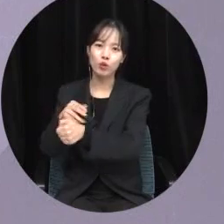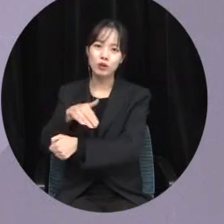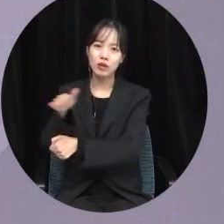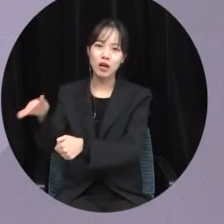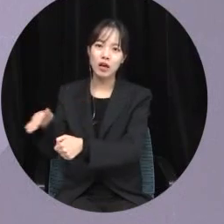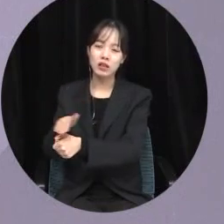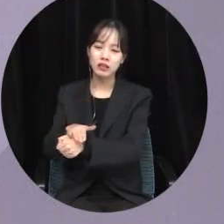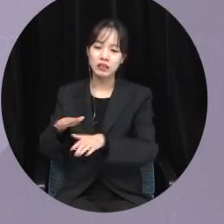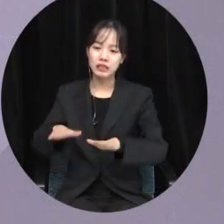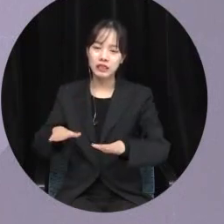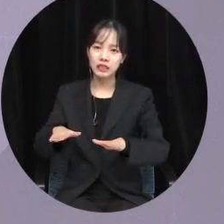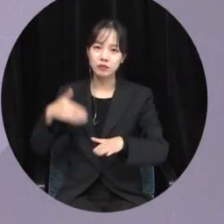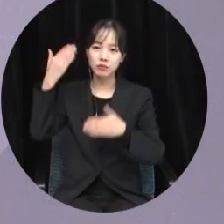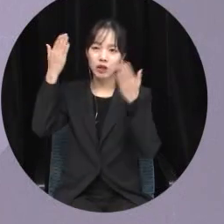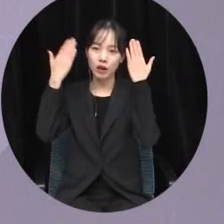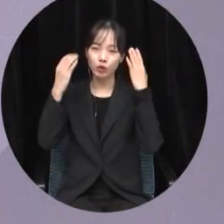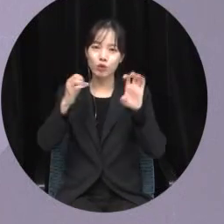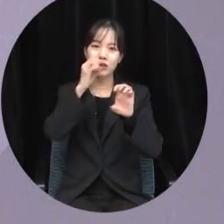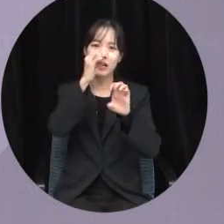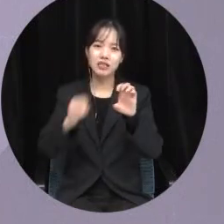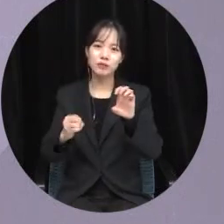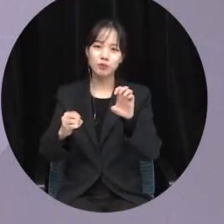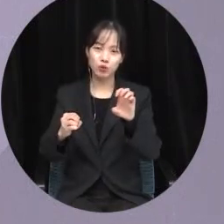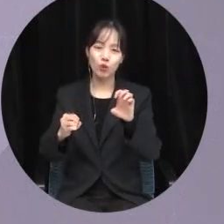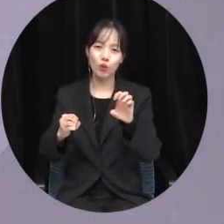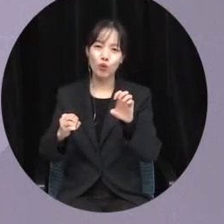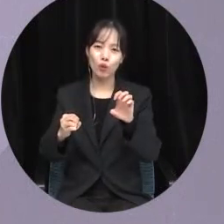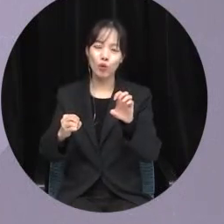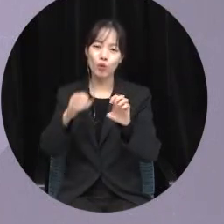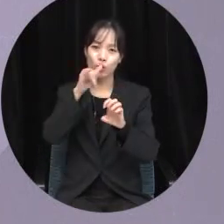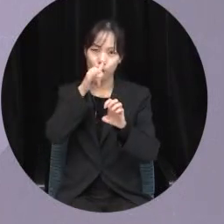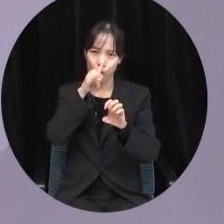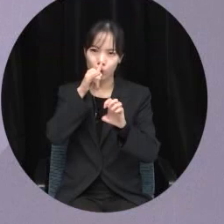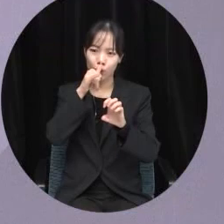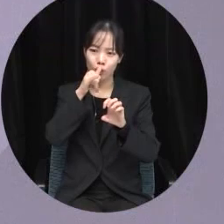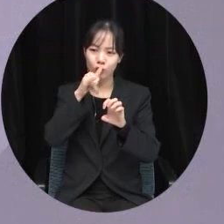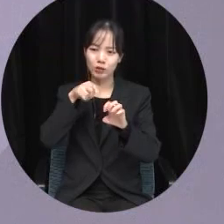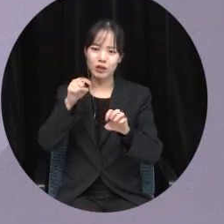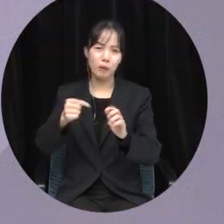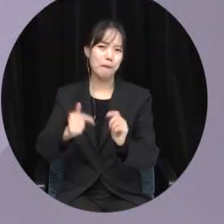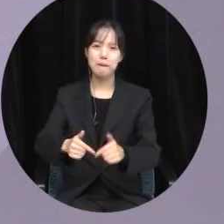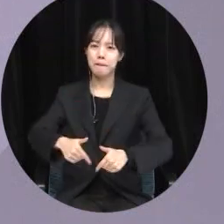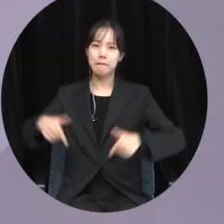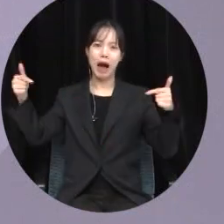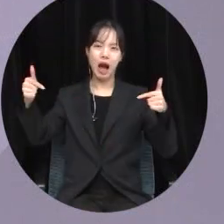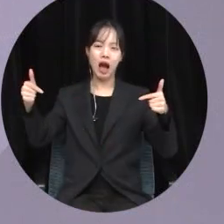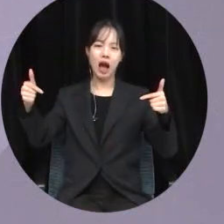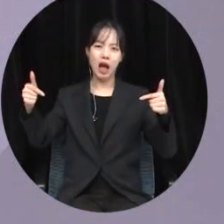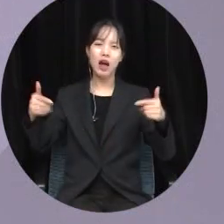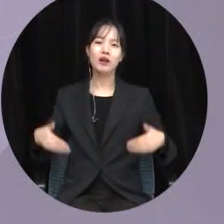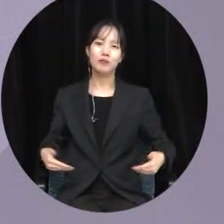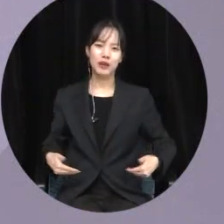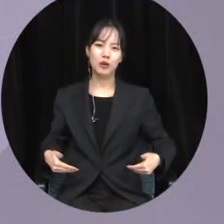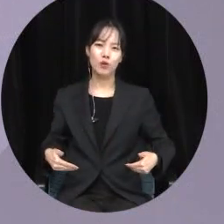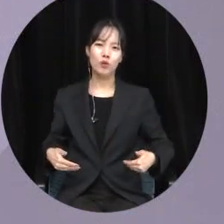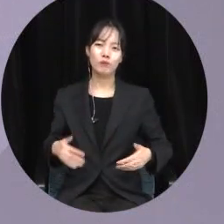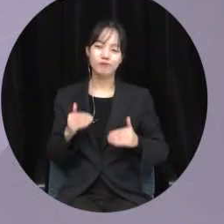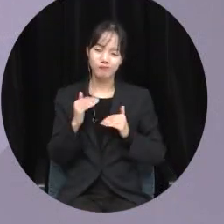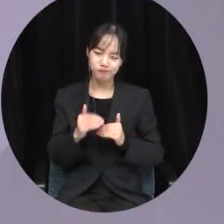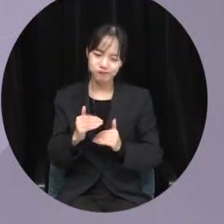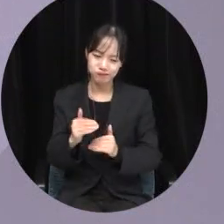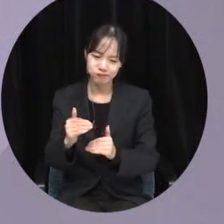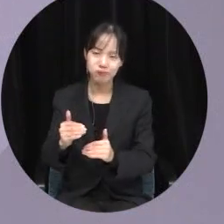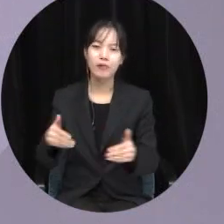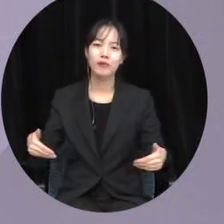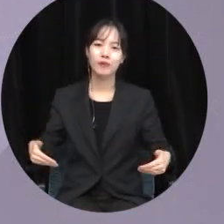한 40% 정도 배정되어 있는데 이것을 대폭 늘리는 계획을 차근차근 확대해 나갈